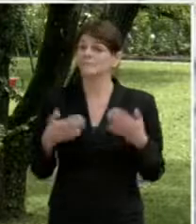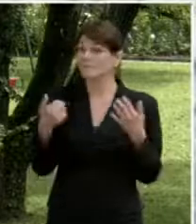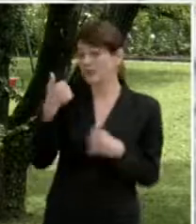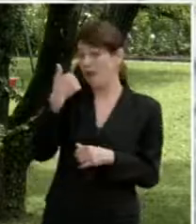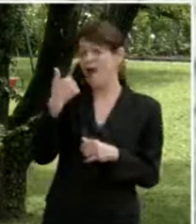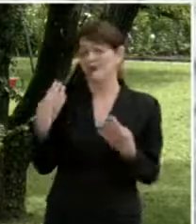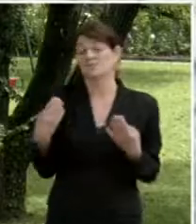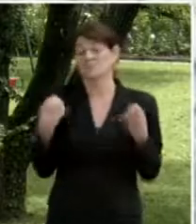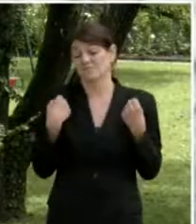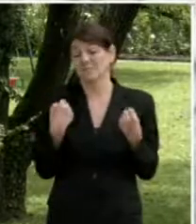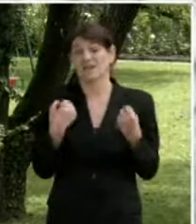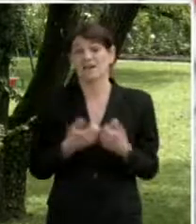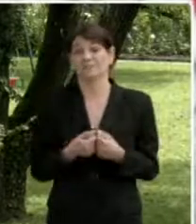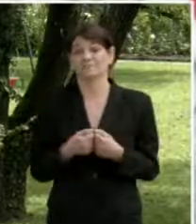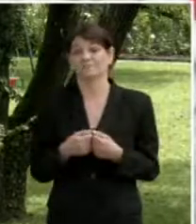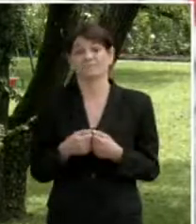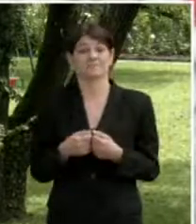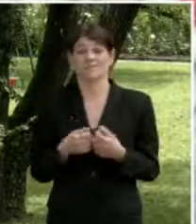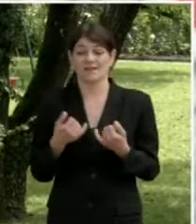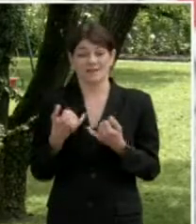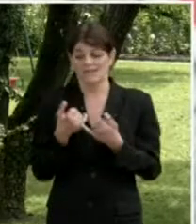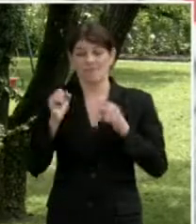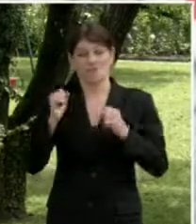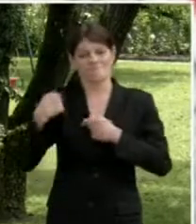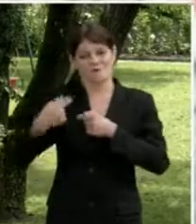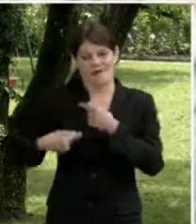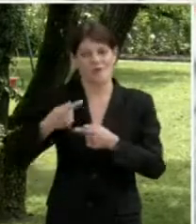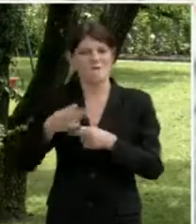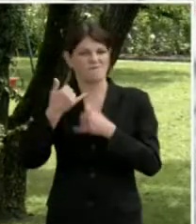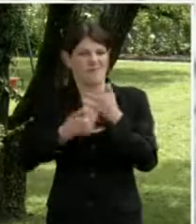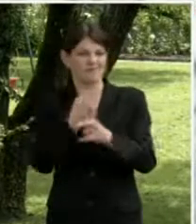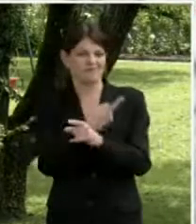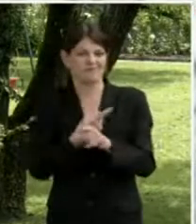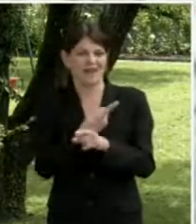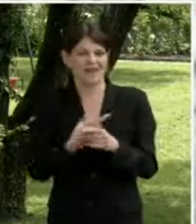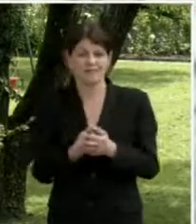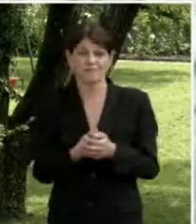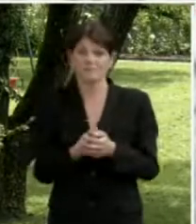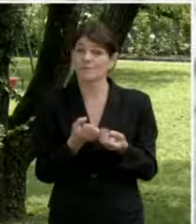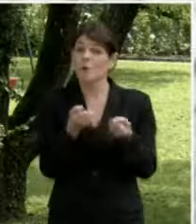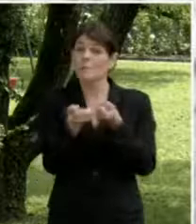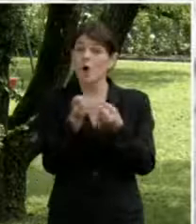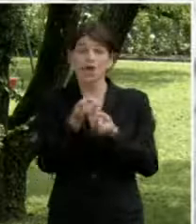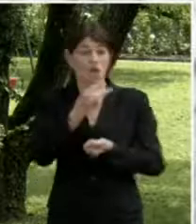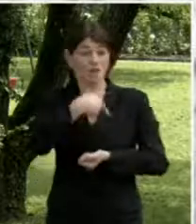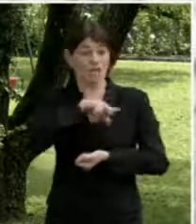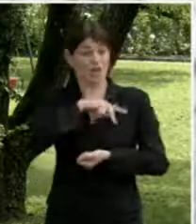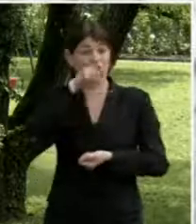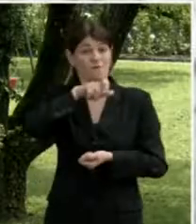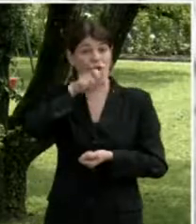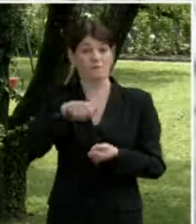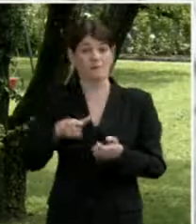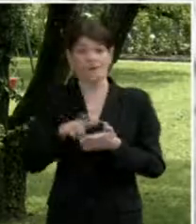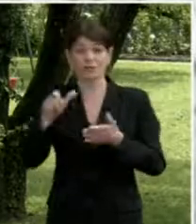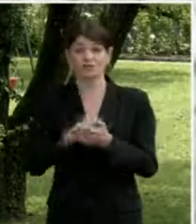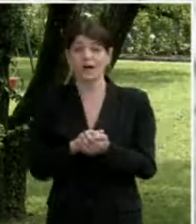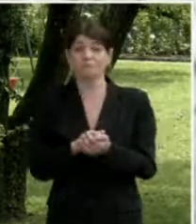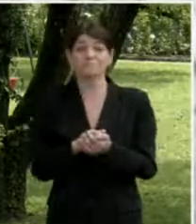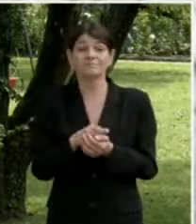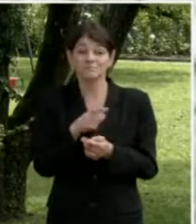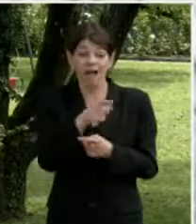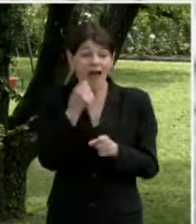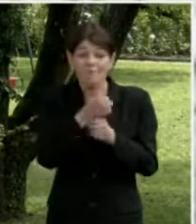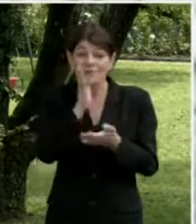Eines ist so sicher wie der Verlauf der Jahreszeiten. Den politisch Verantwortlichen im Lande geht die Arbeit